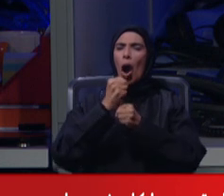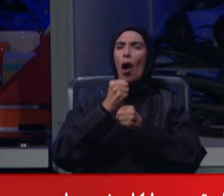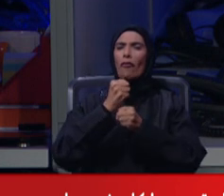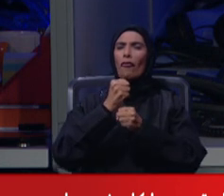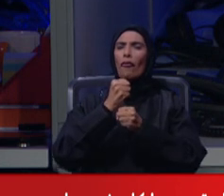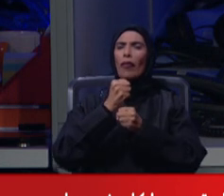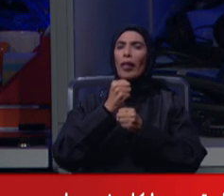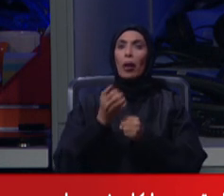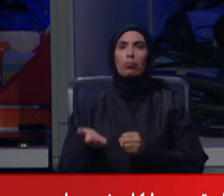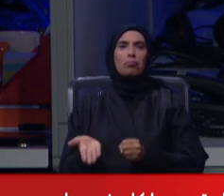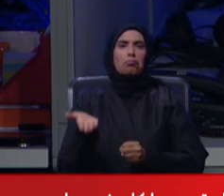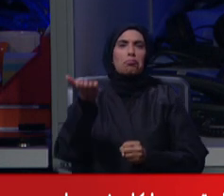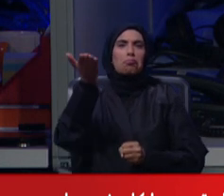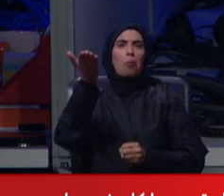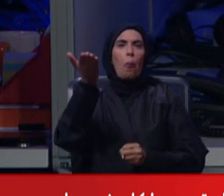العملية التجارية؟